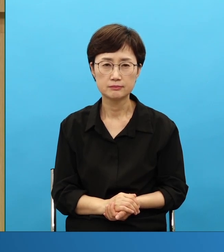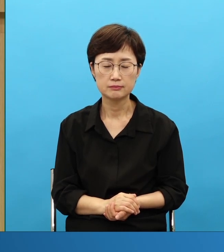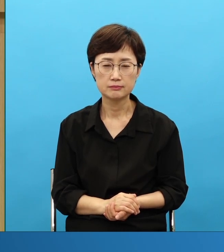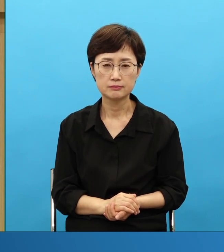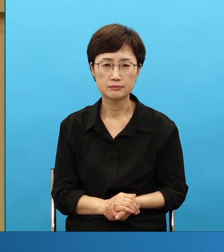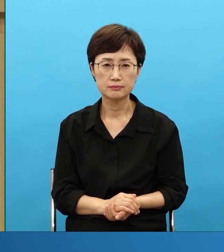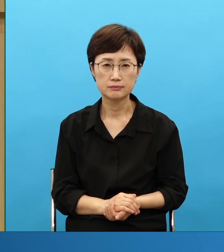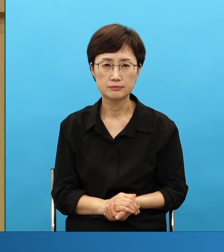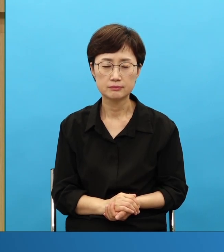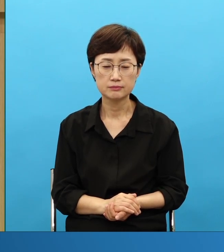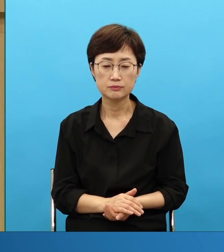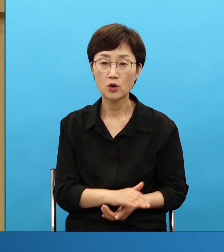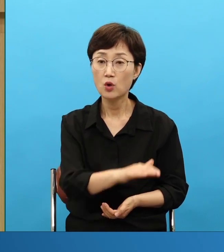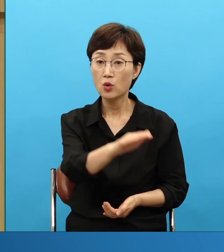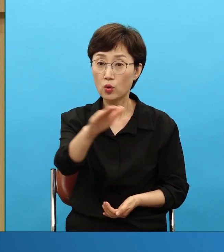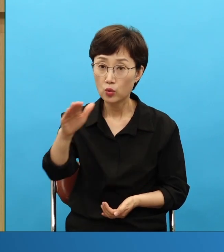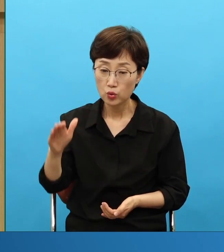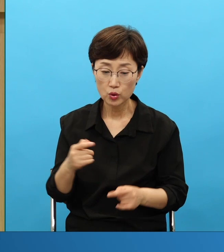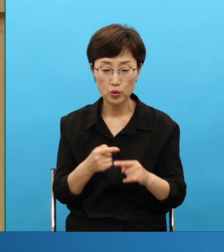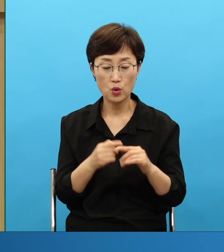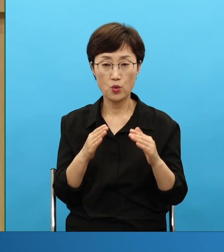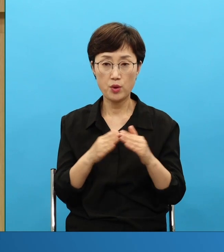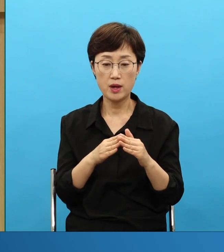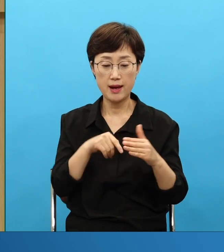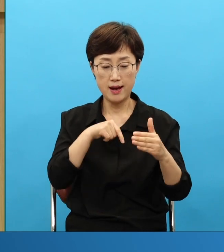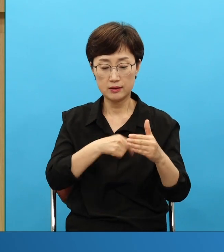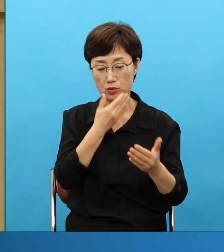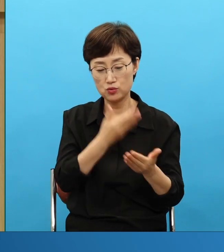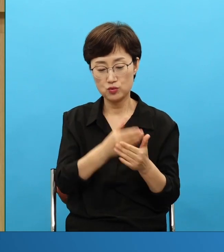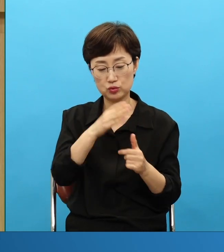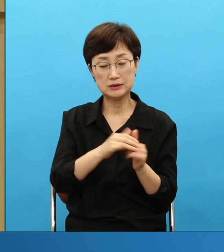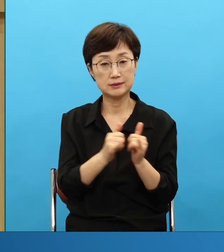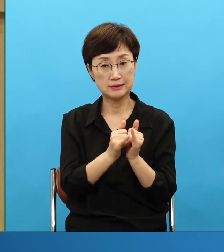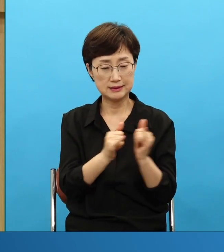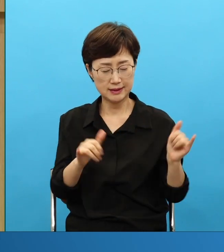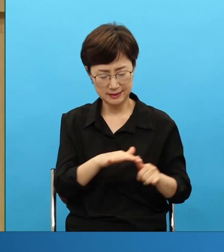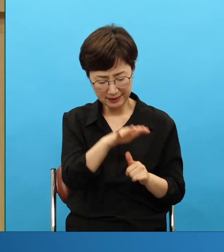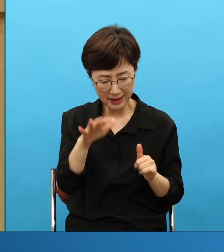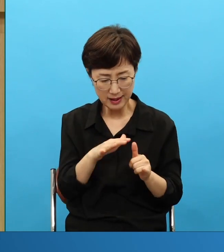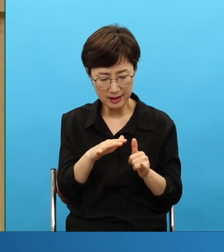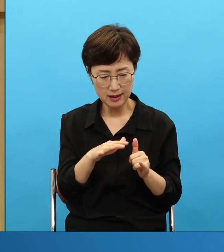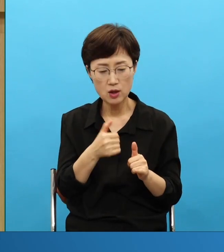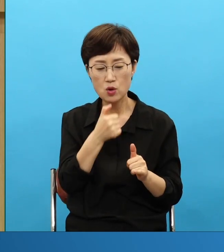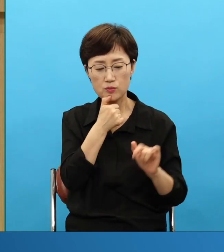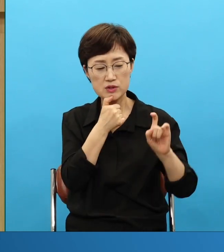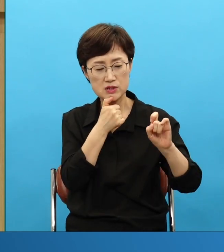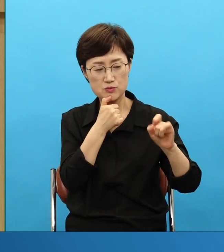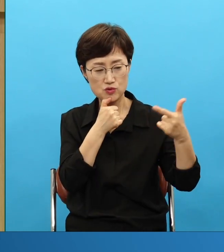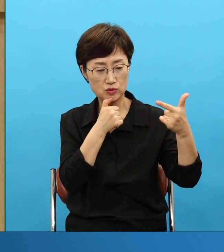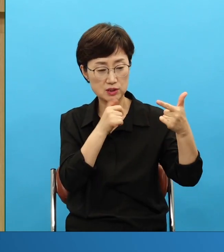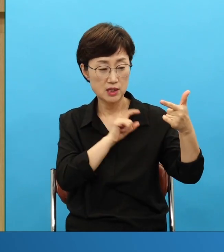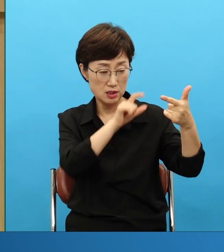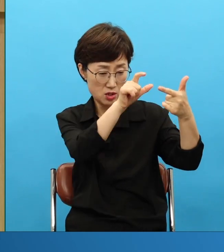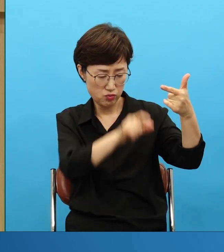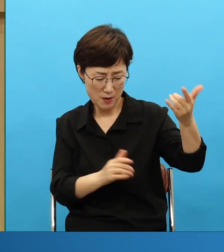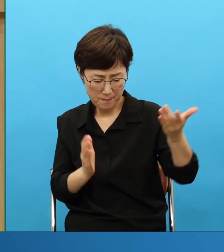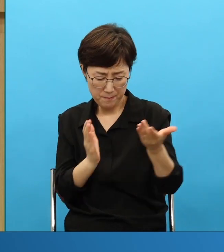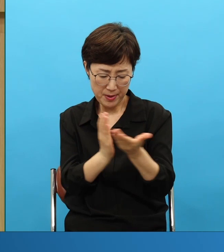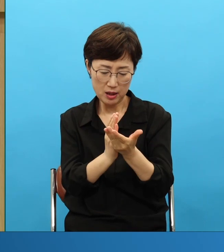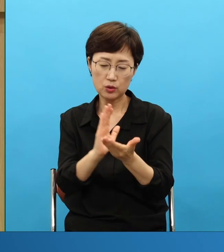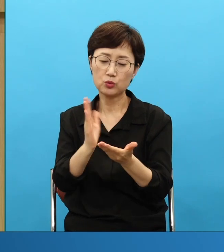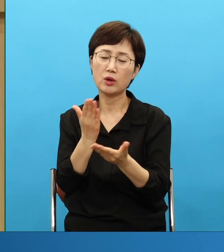remnants. 우리 교회 중직자들이 로마서 16장의 일꾼이 되어 계속 응답받고 렘넌트의 롤모델